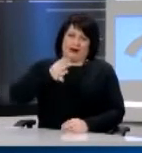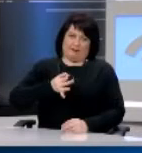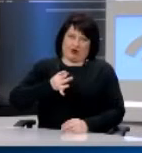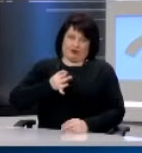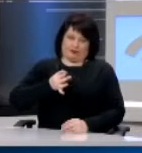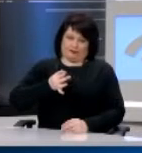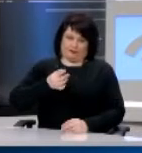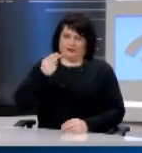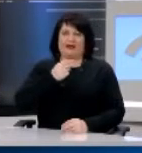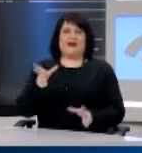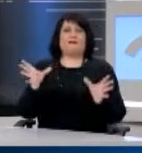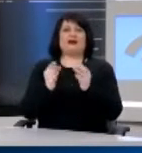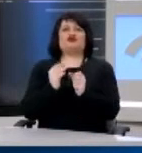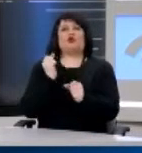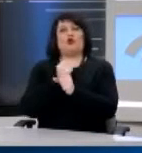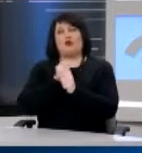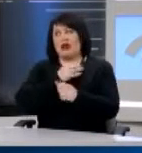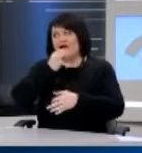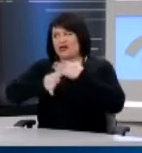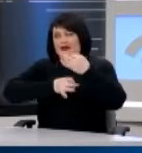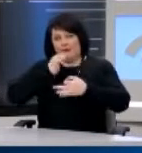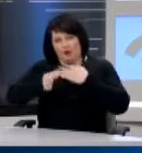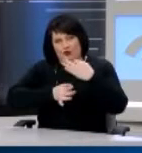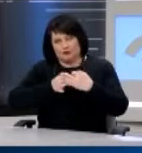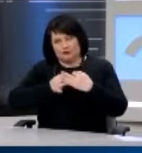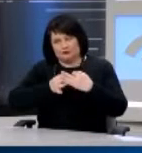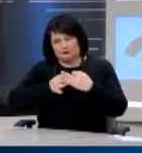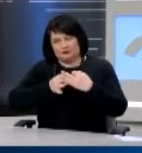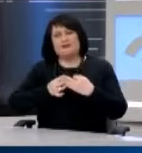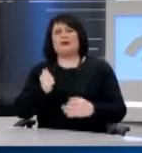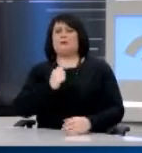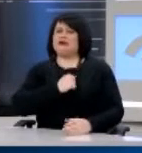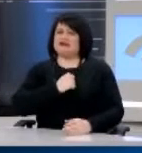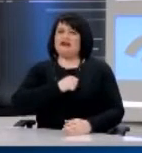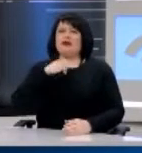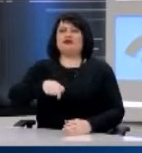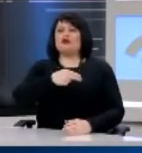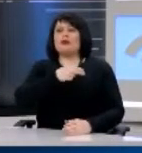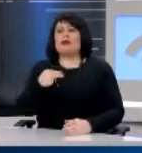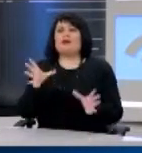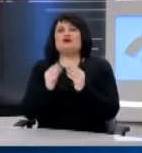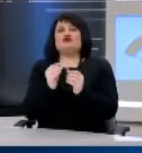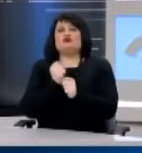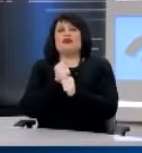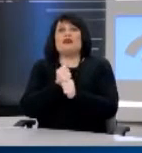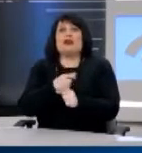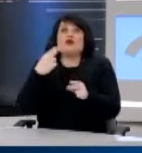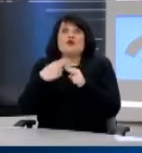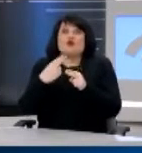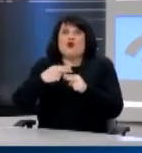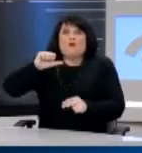Στο ζήτημα της εργασίας θα ξεκινήσω, γιατί πιστεύω ότι το ζήτημα της εργασίας είναι το υπαριθμόν